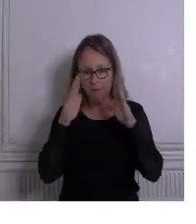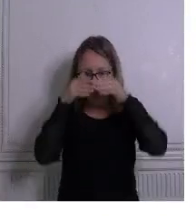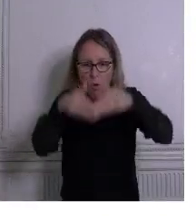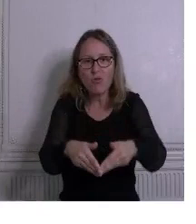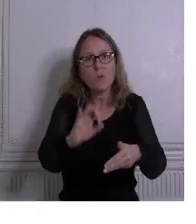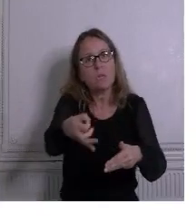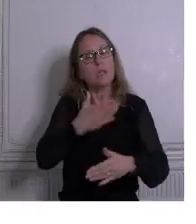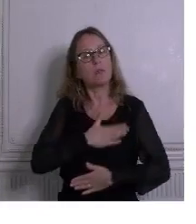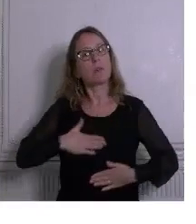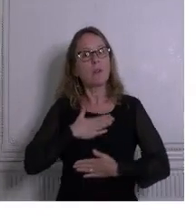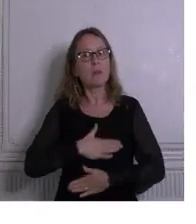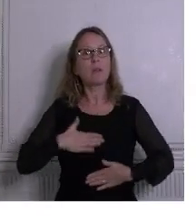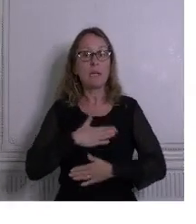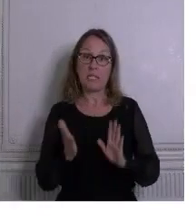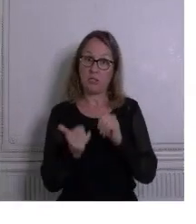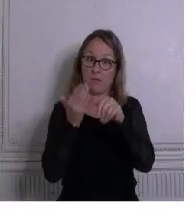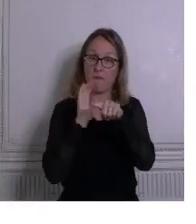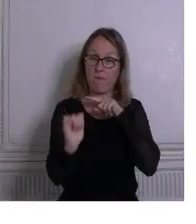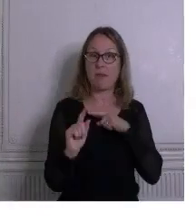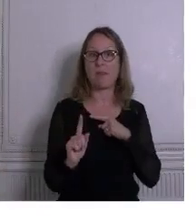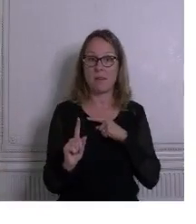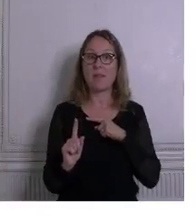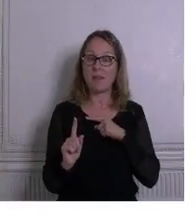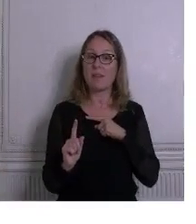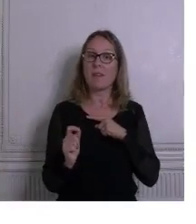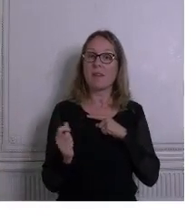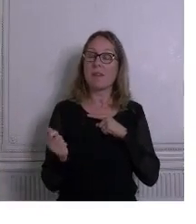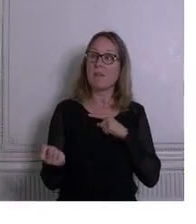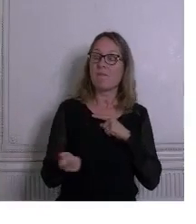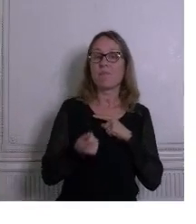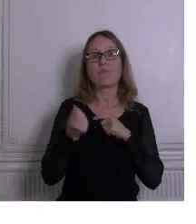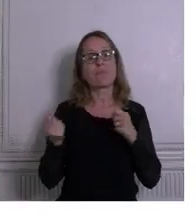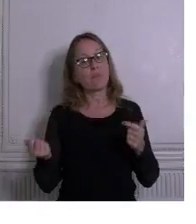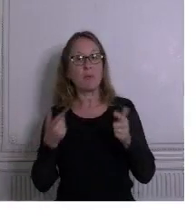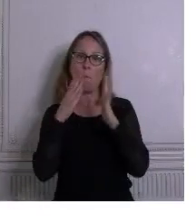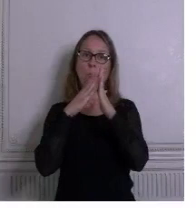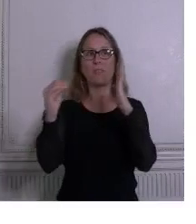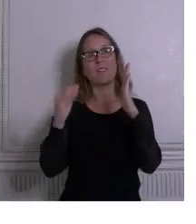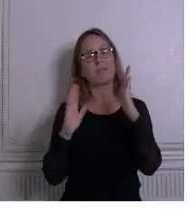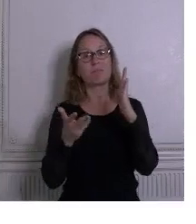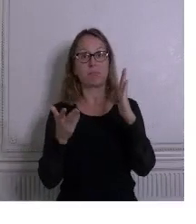Alors on y est. Alors je vais vous le dire avec toute la courtoisie possible, mais ce plan de sobriété